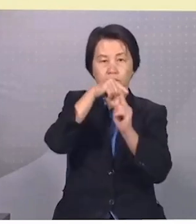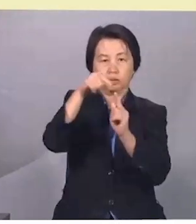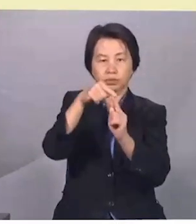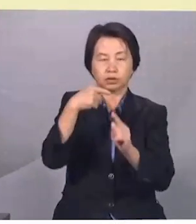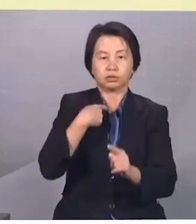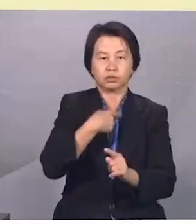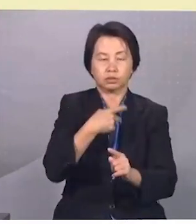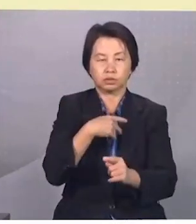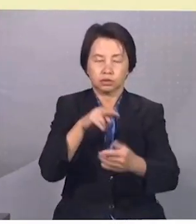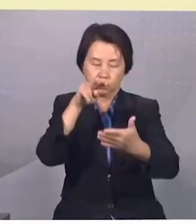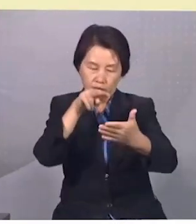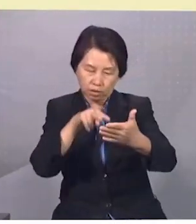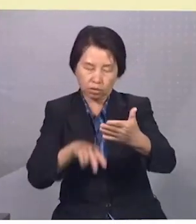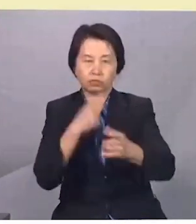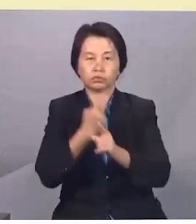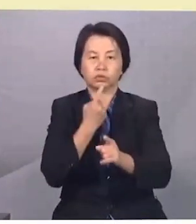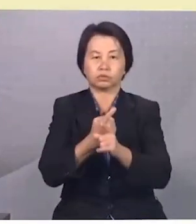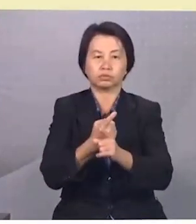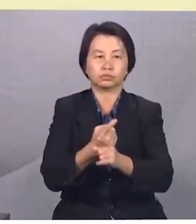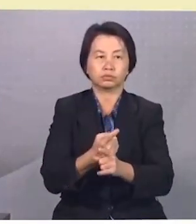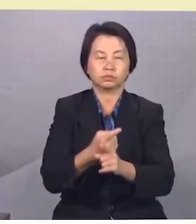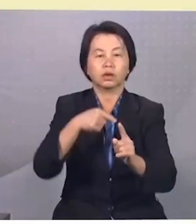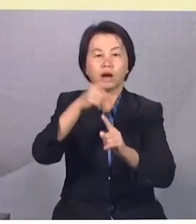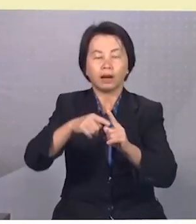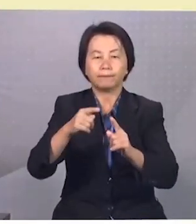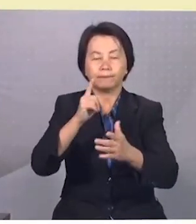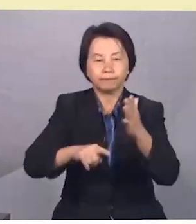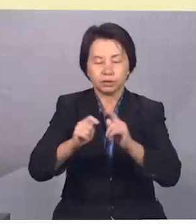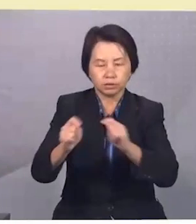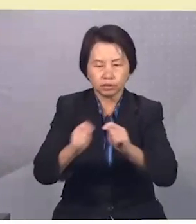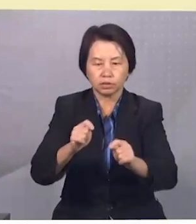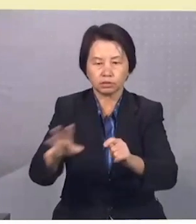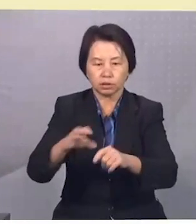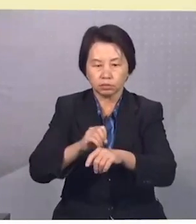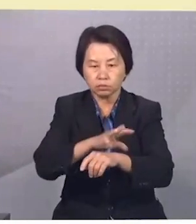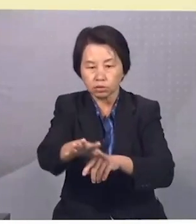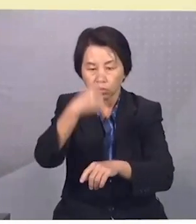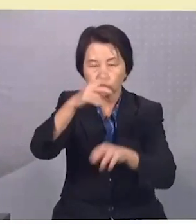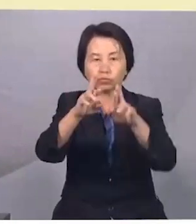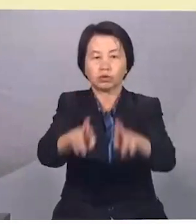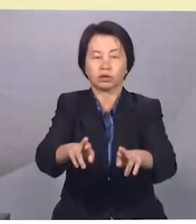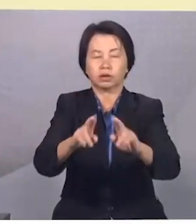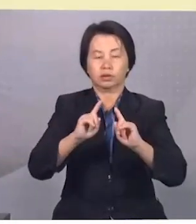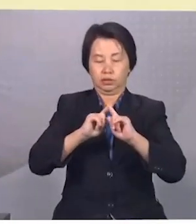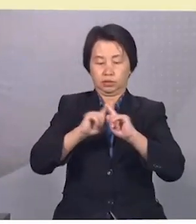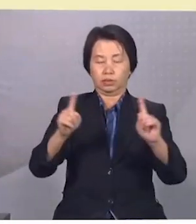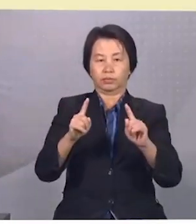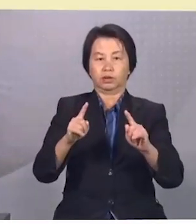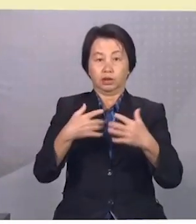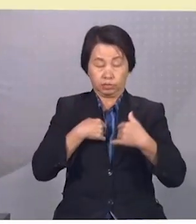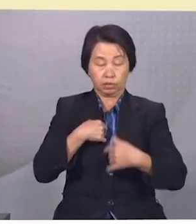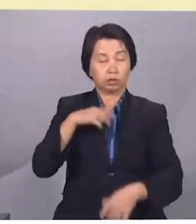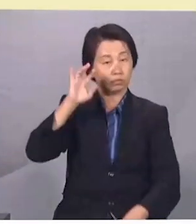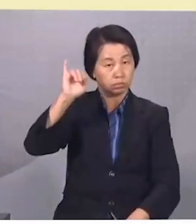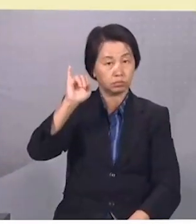kita meneliti dengan teliti apa tindakannya dan kesan kepada rakyat tetapi saya beli